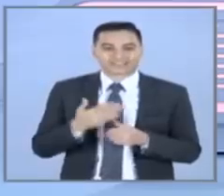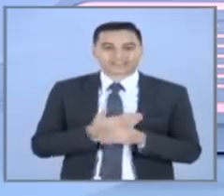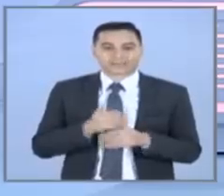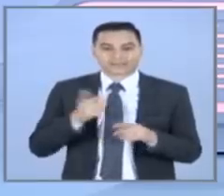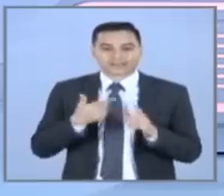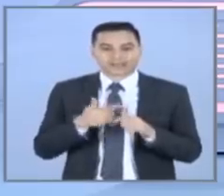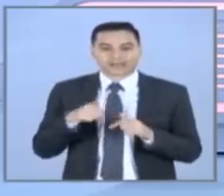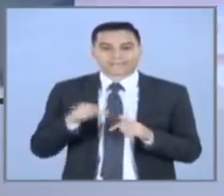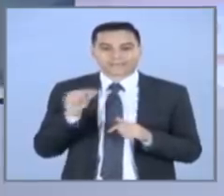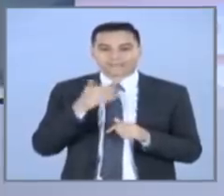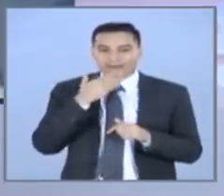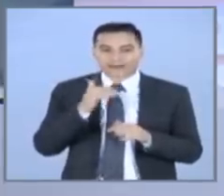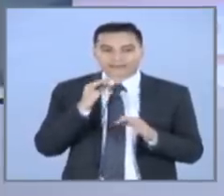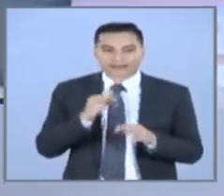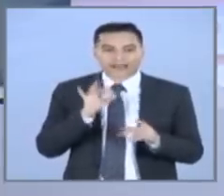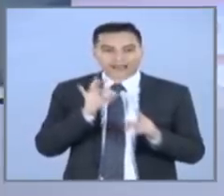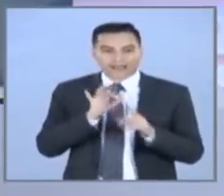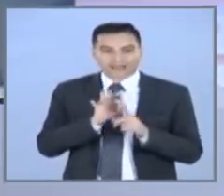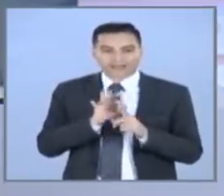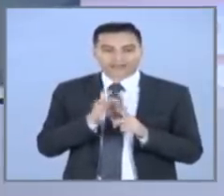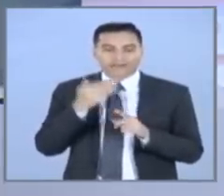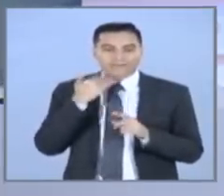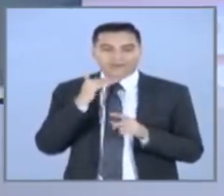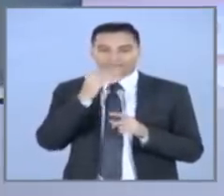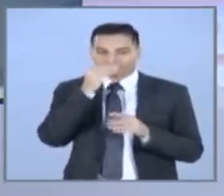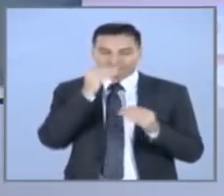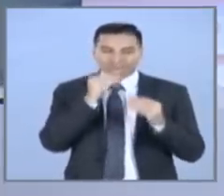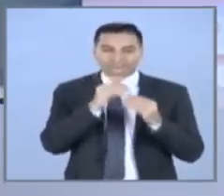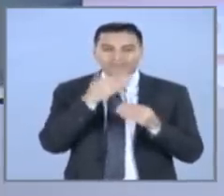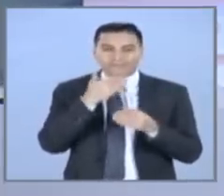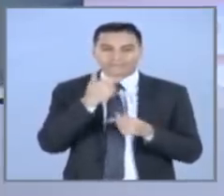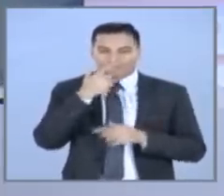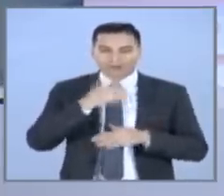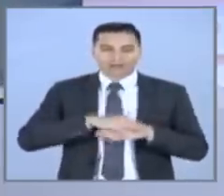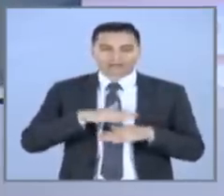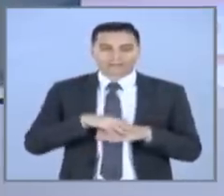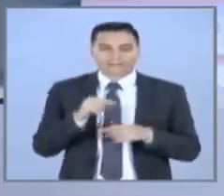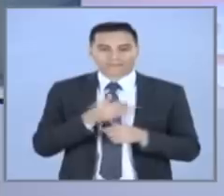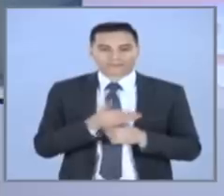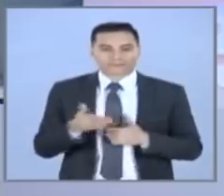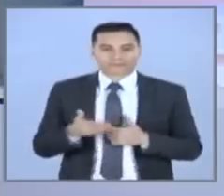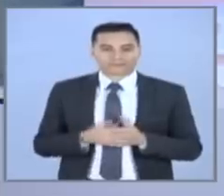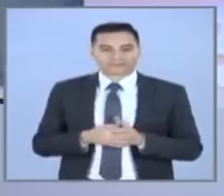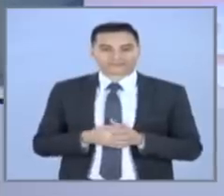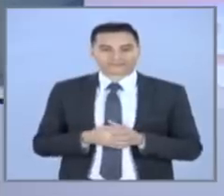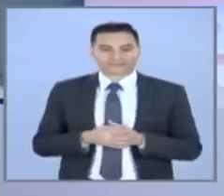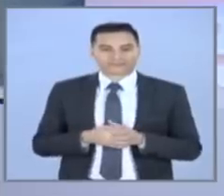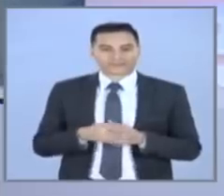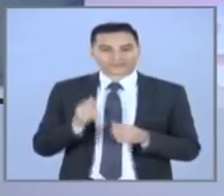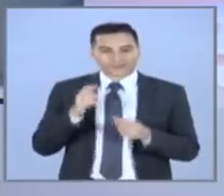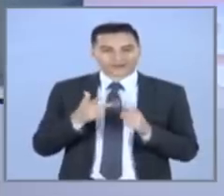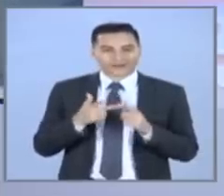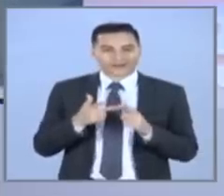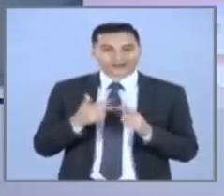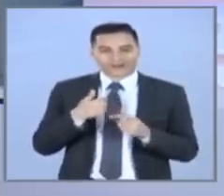ان برنامج جميل جدا وهادف وبنفتقد فعلا البرامج الحلوه المحترمه زي البرنامج ده فعلا يعني. وسبب